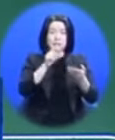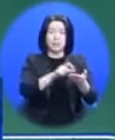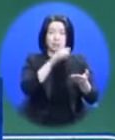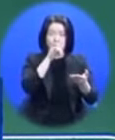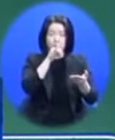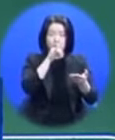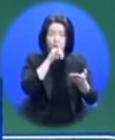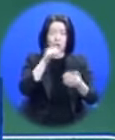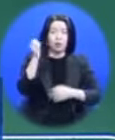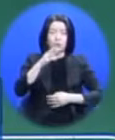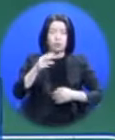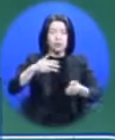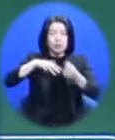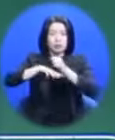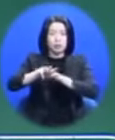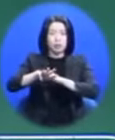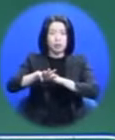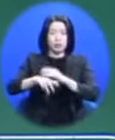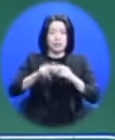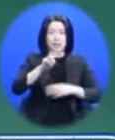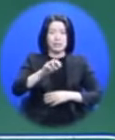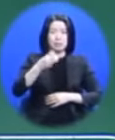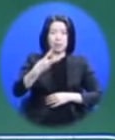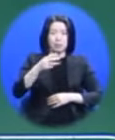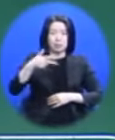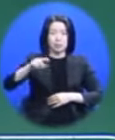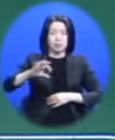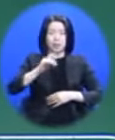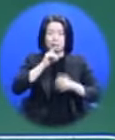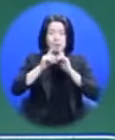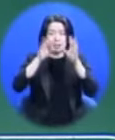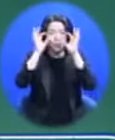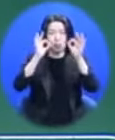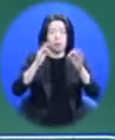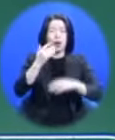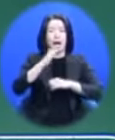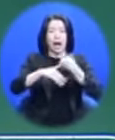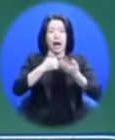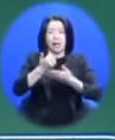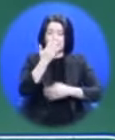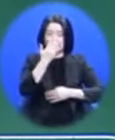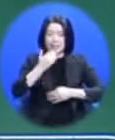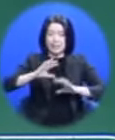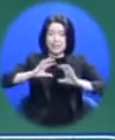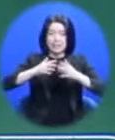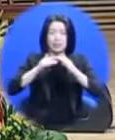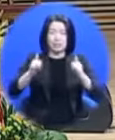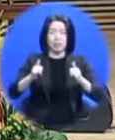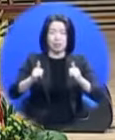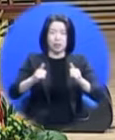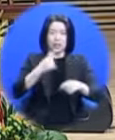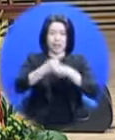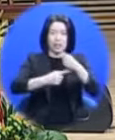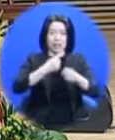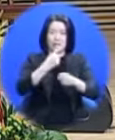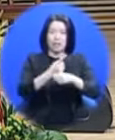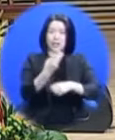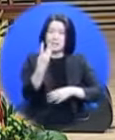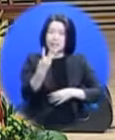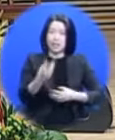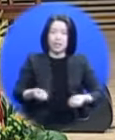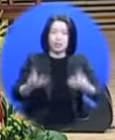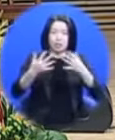출애굽기 23장에 보면 하나님께서 이스라엘 백성들에게 1년에 세 절기는 꼭 지켜야 된다